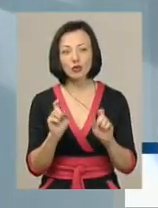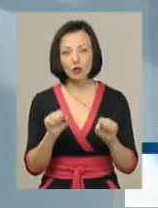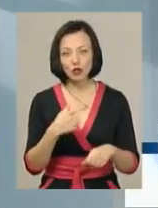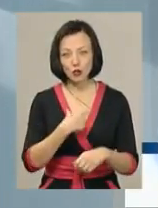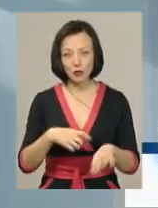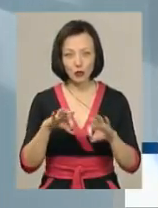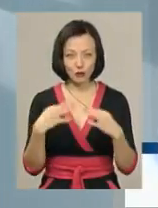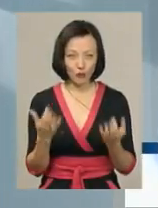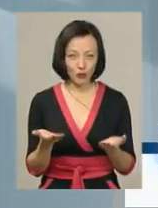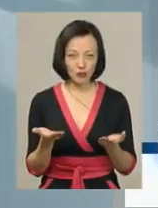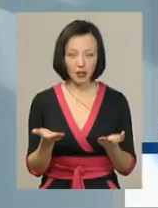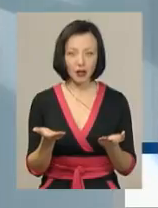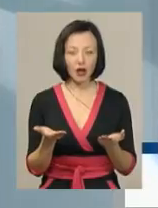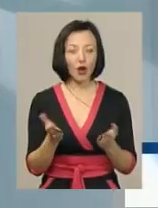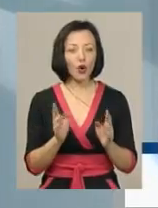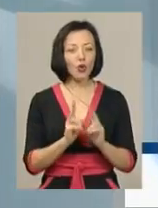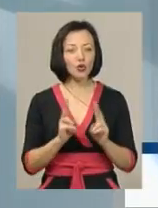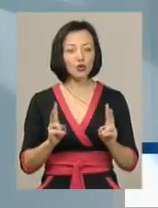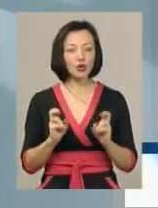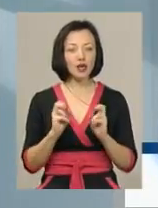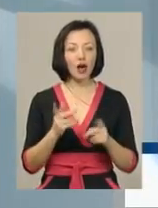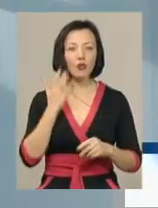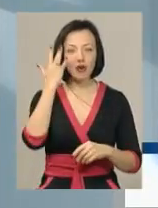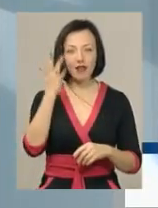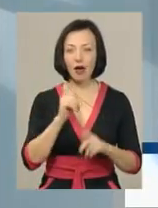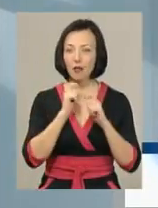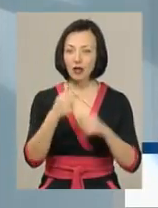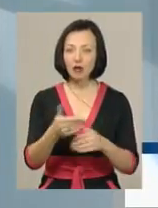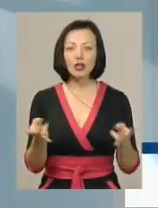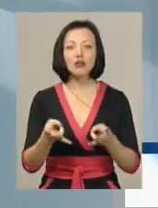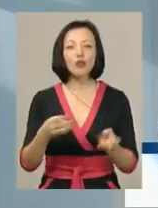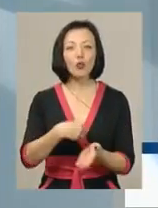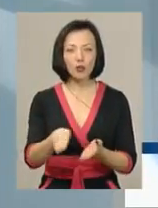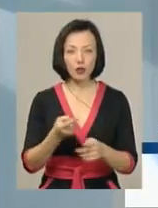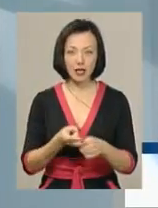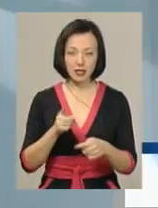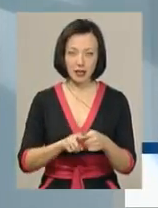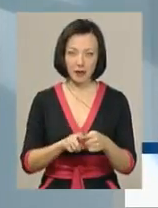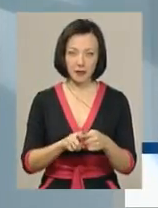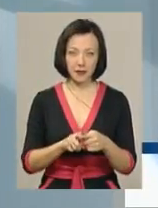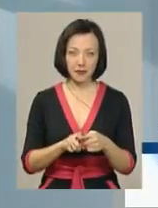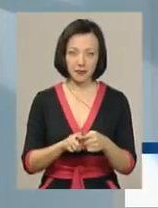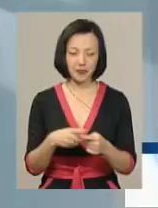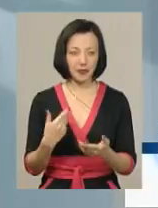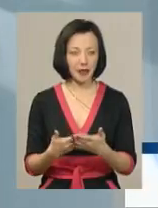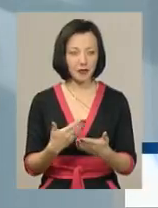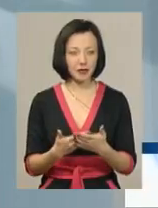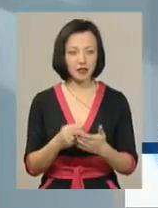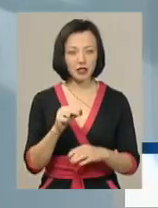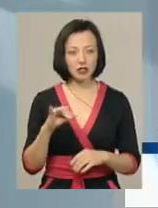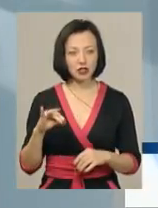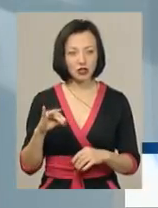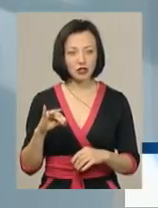дозволити хто яким чином уявляє собі подарунок для чого він купується Наприклад чи